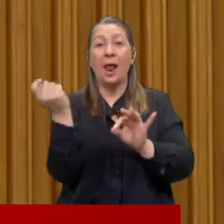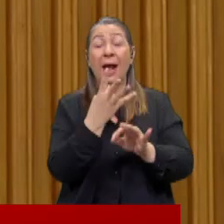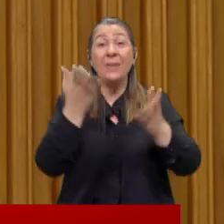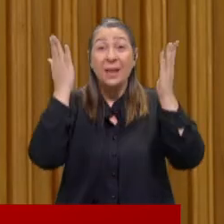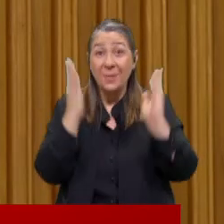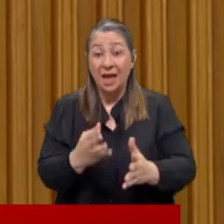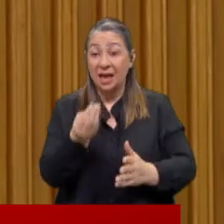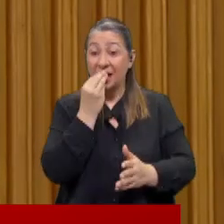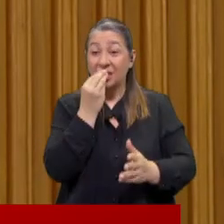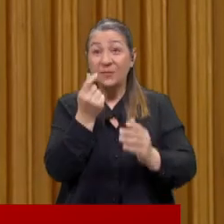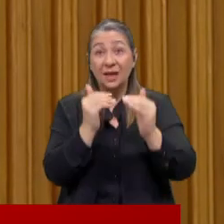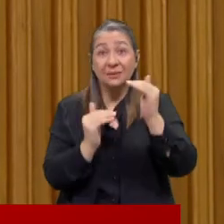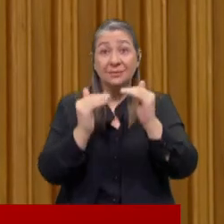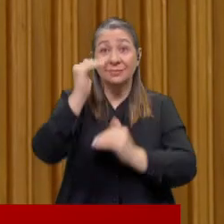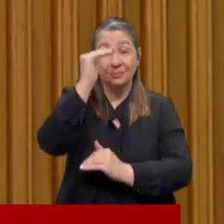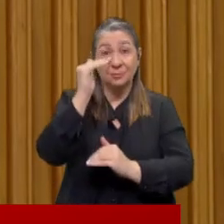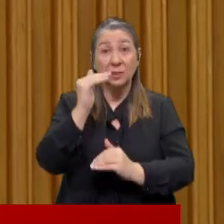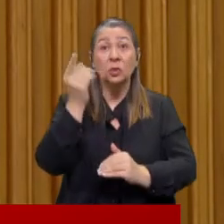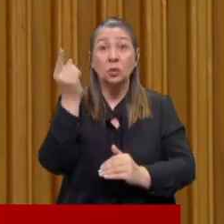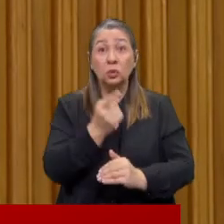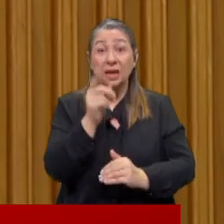bile gıdadaki fiyat artışı